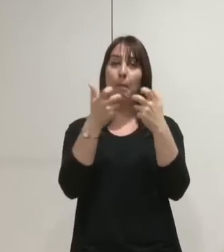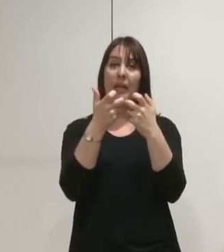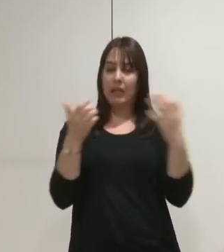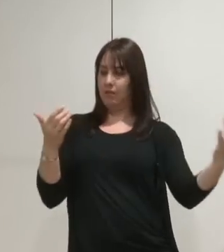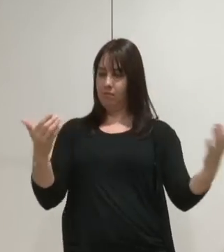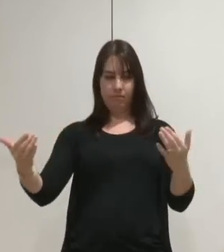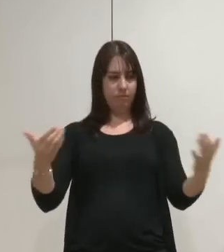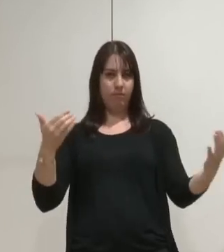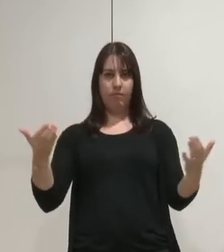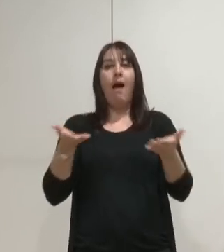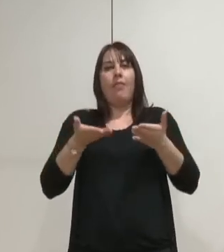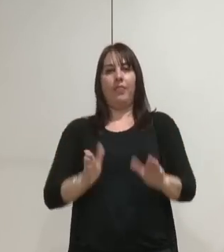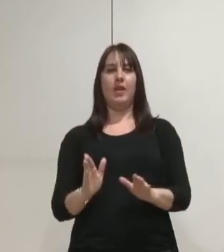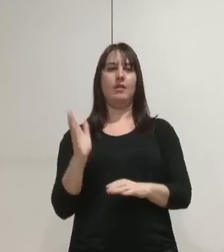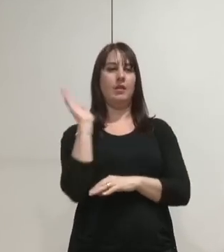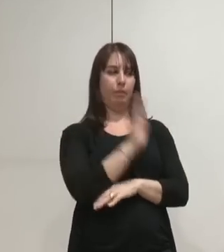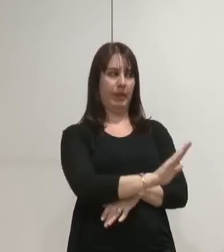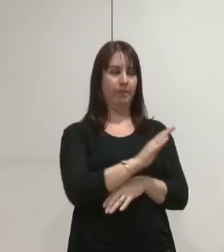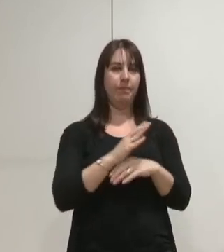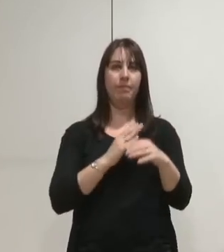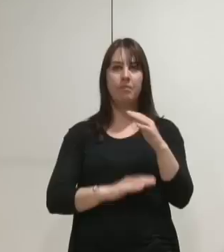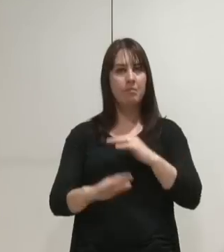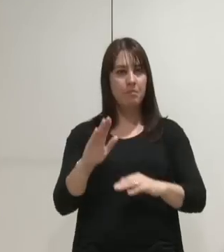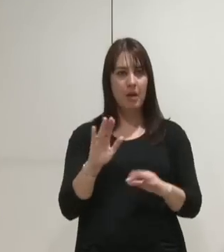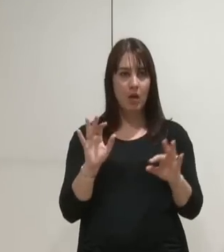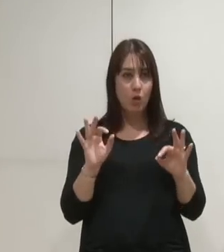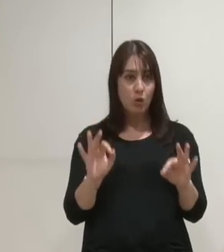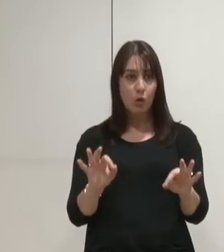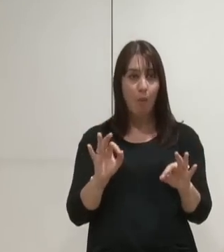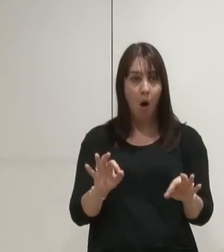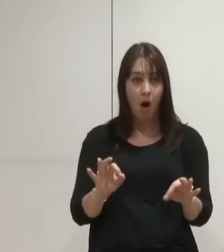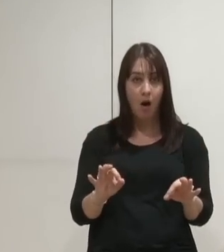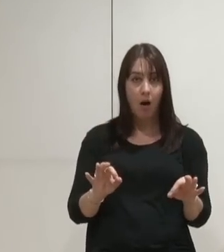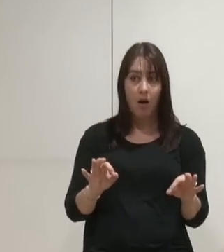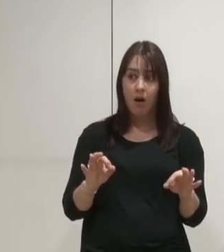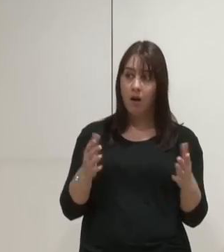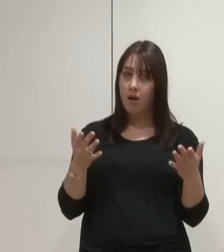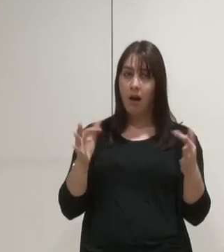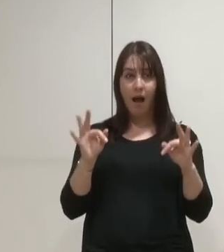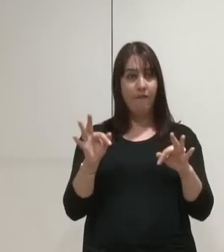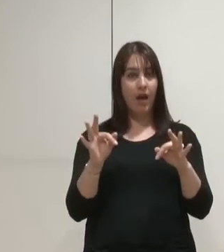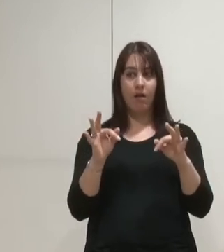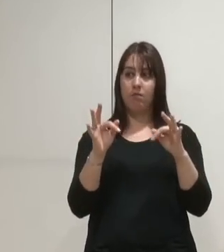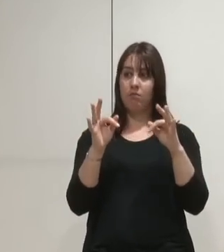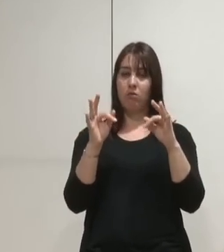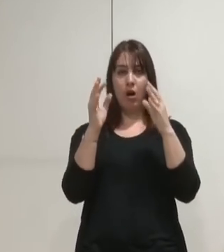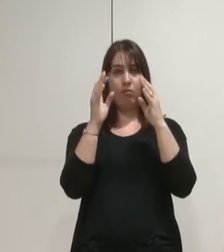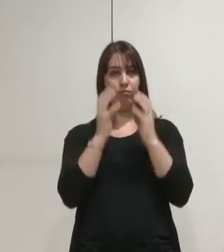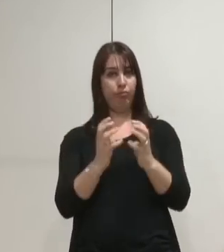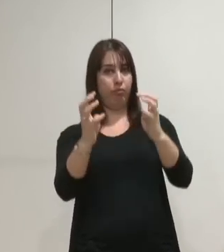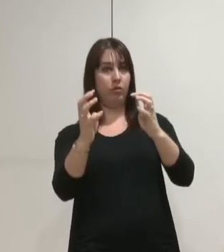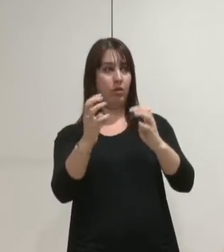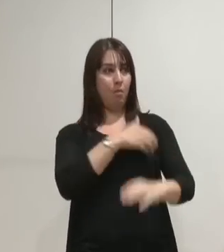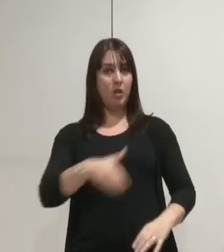qui le fait décider mais n'est-ce pas justement à l'Assemblée politique qui est le